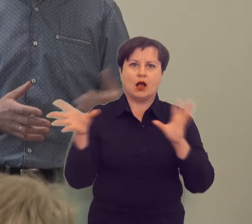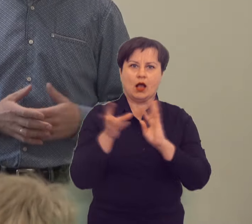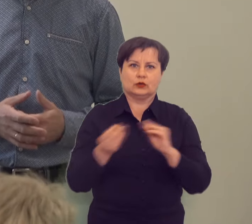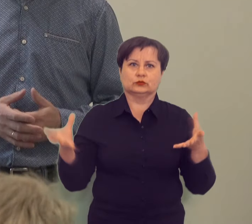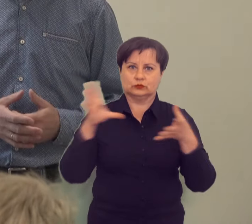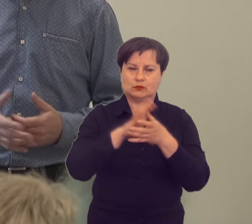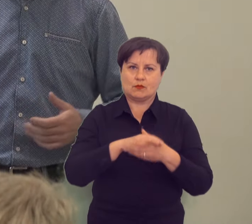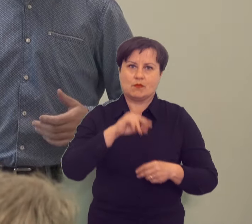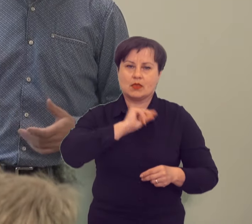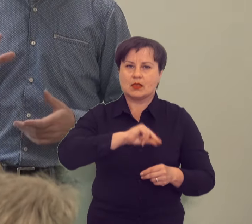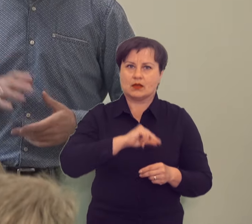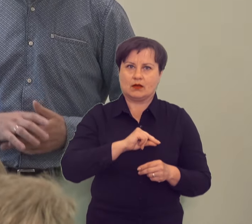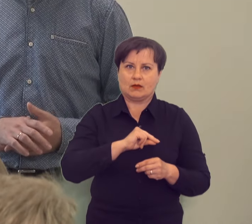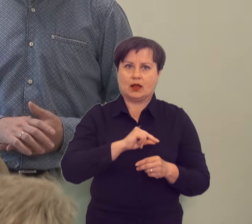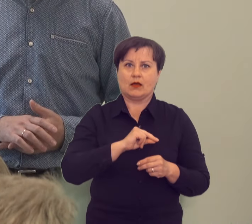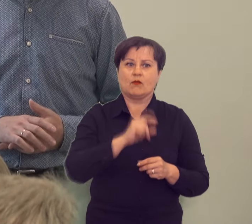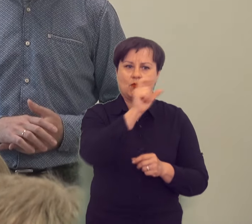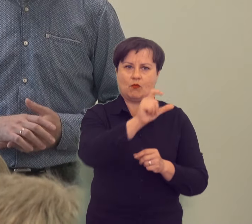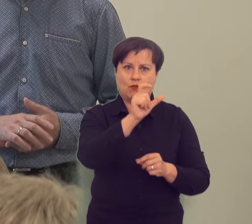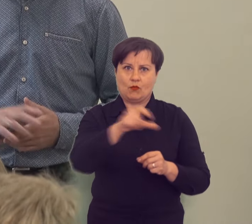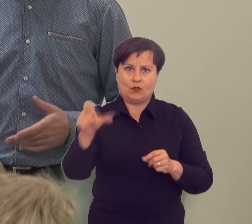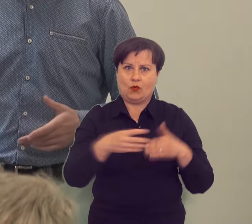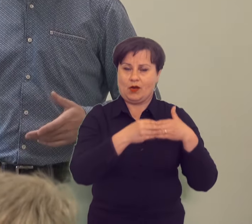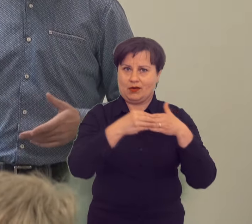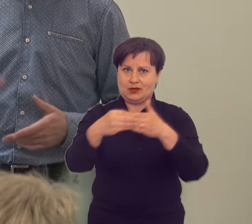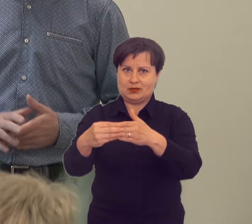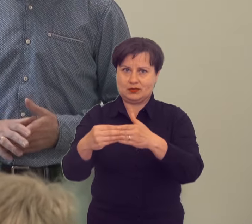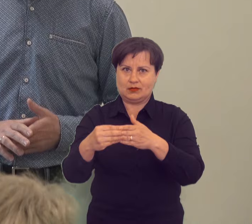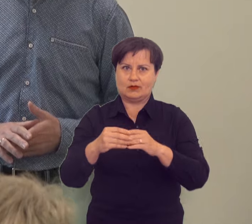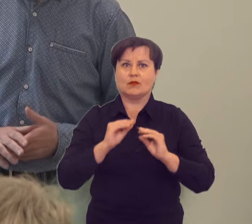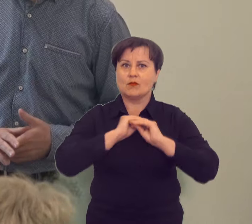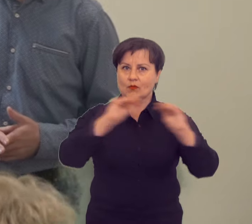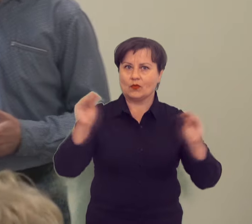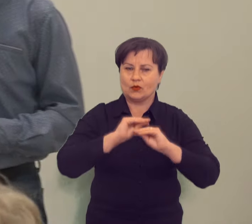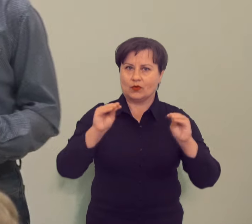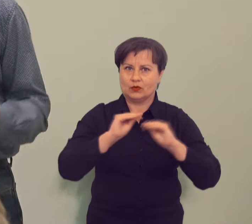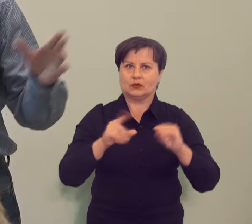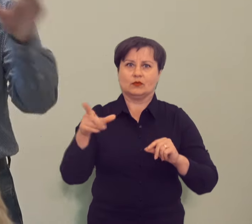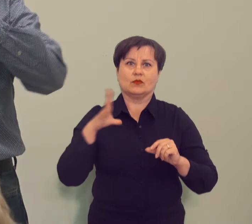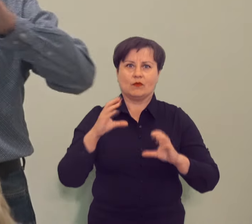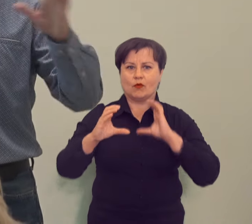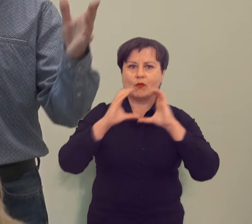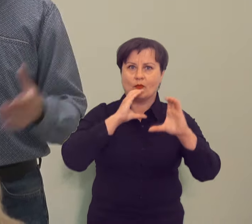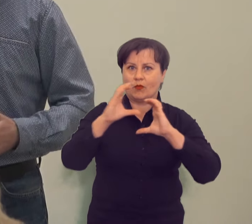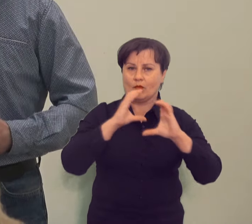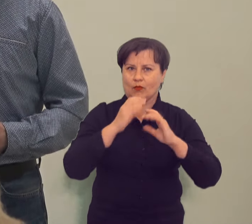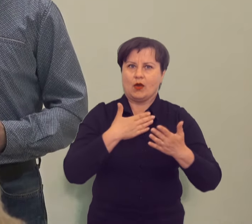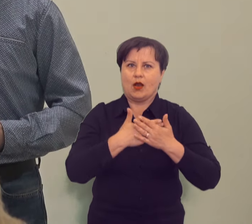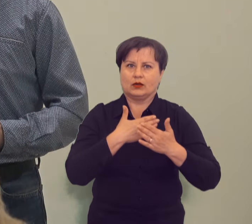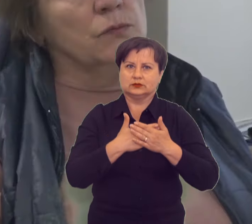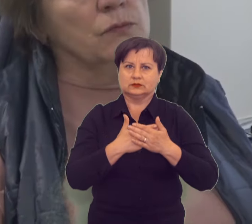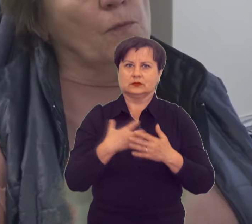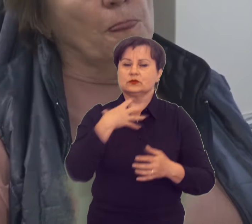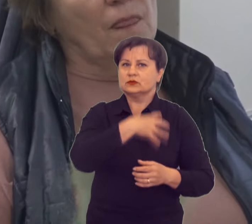mokymus lyderiams, kurių metu buvo aptariami viešojo kalbėjimo ir efektyvaus įtaigaus komunikavimo principai,